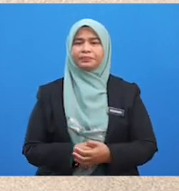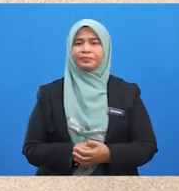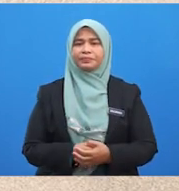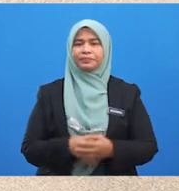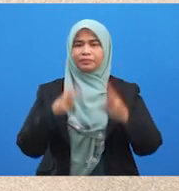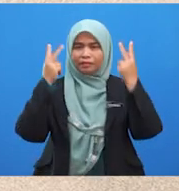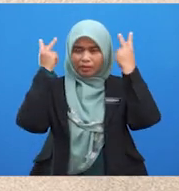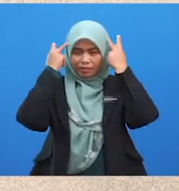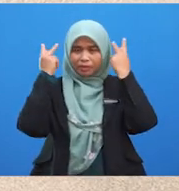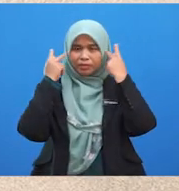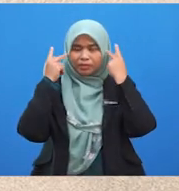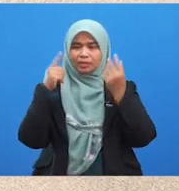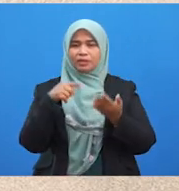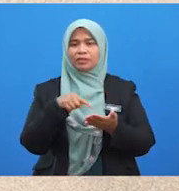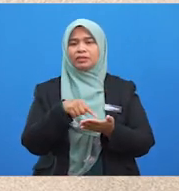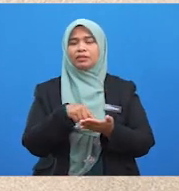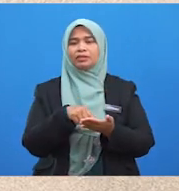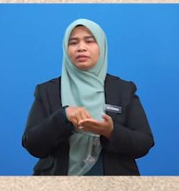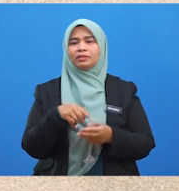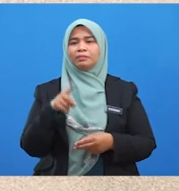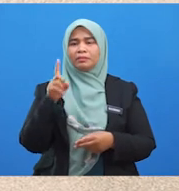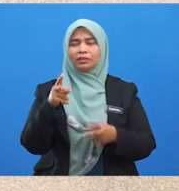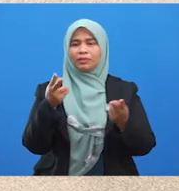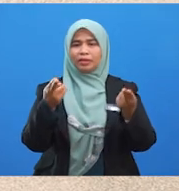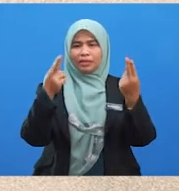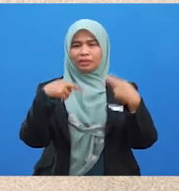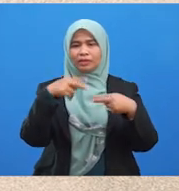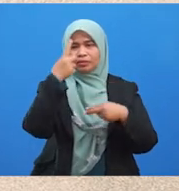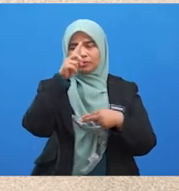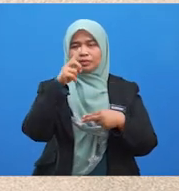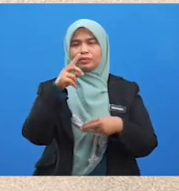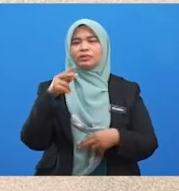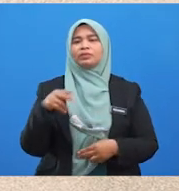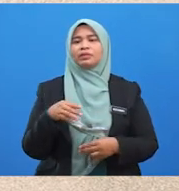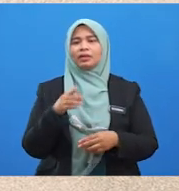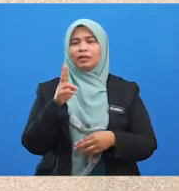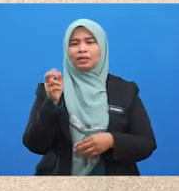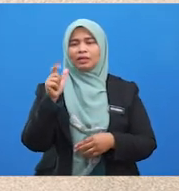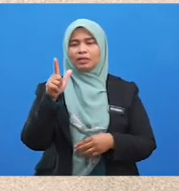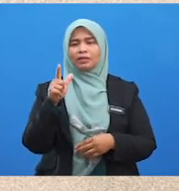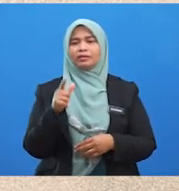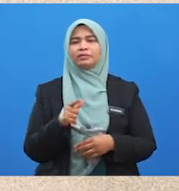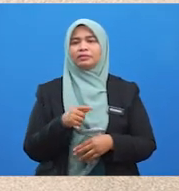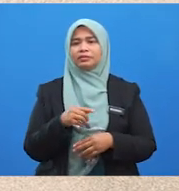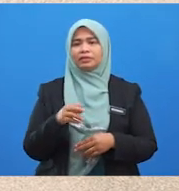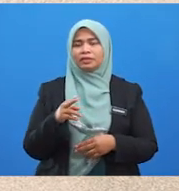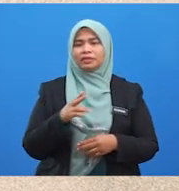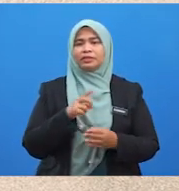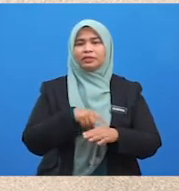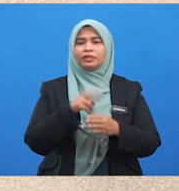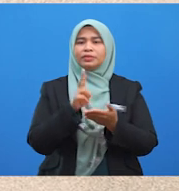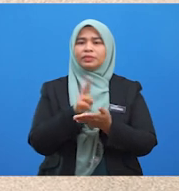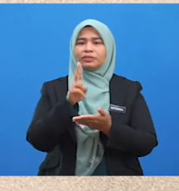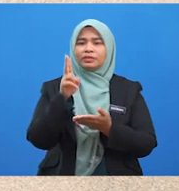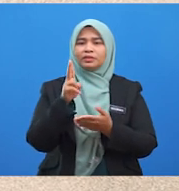Peguam syar'i perlu menghadirkan diri dalam bidang guaman syar'i semasa di universiti